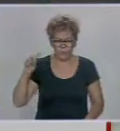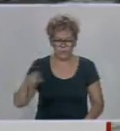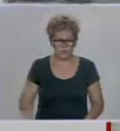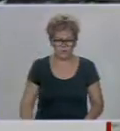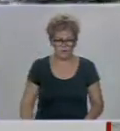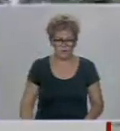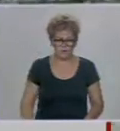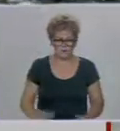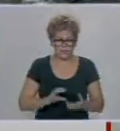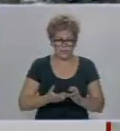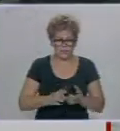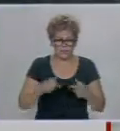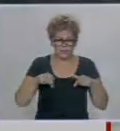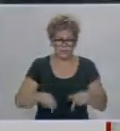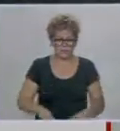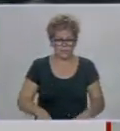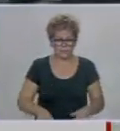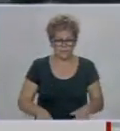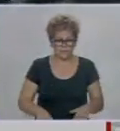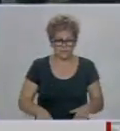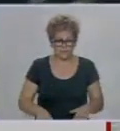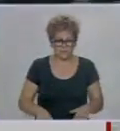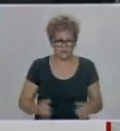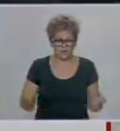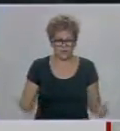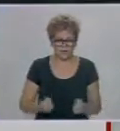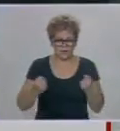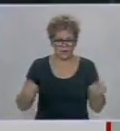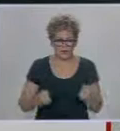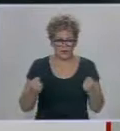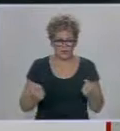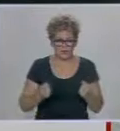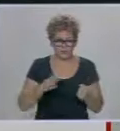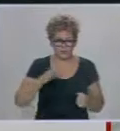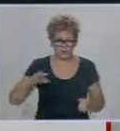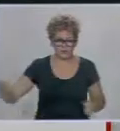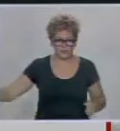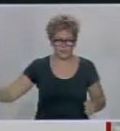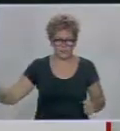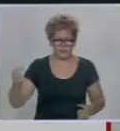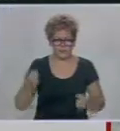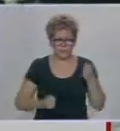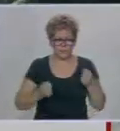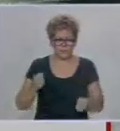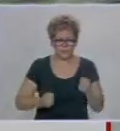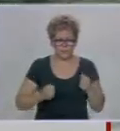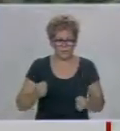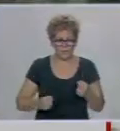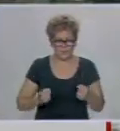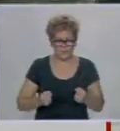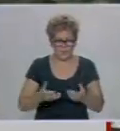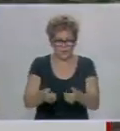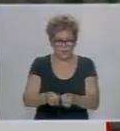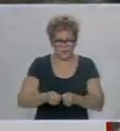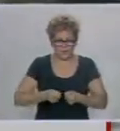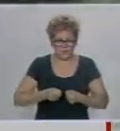vedeți iarna cum e pe aici, că de-abia putem să intrăm cu mașinile. Păi aici noi rupem mașinile, rămânem în podmoliți, vine și ne trage